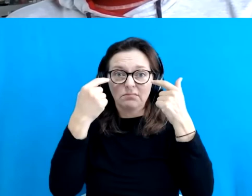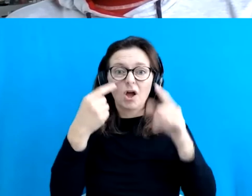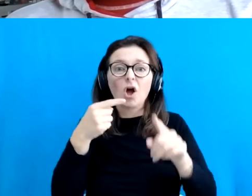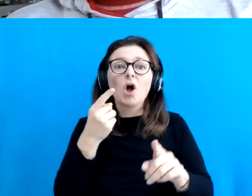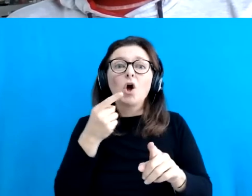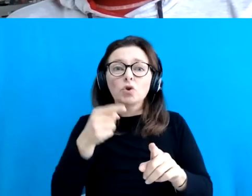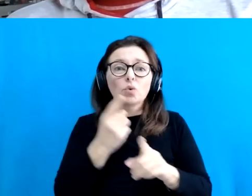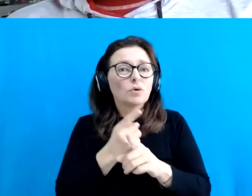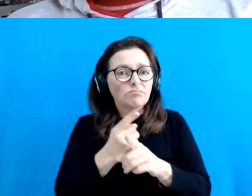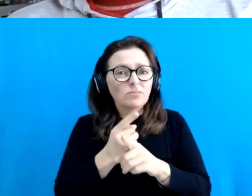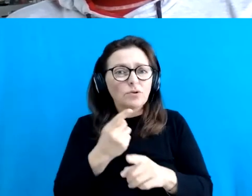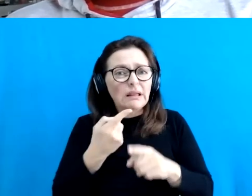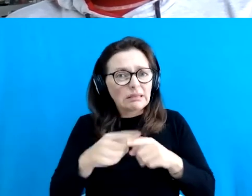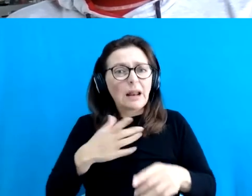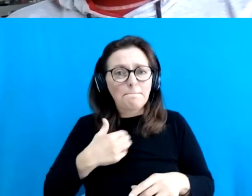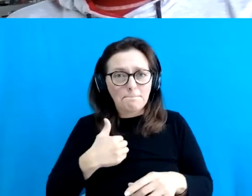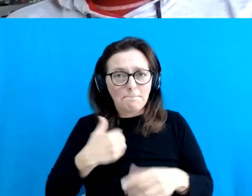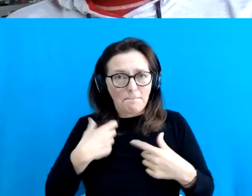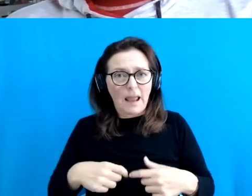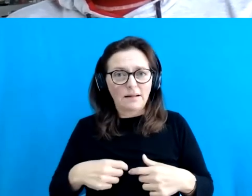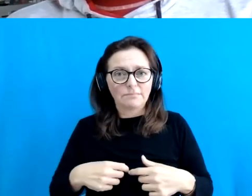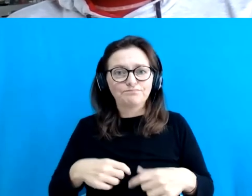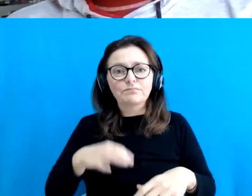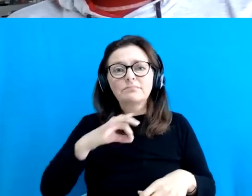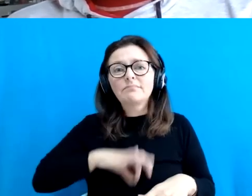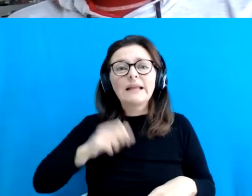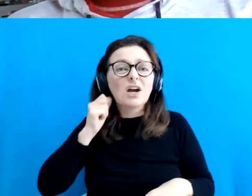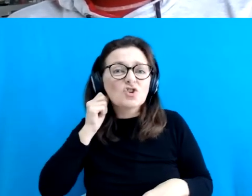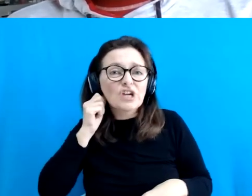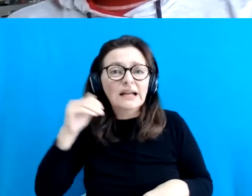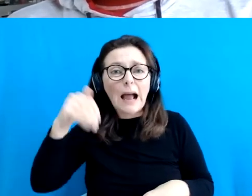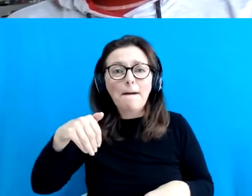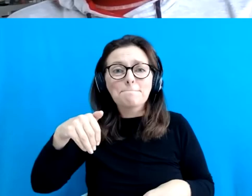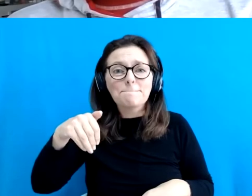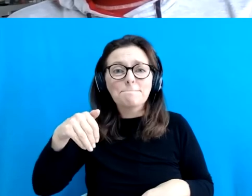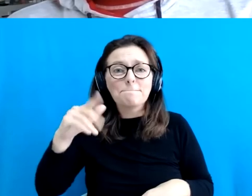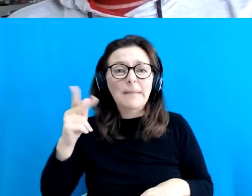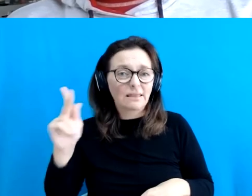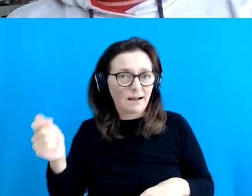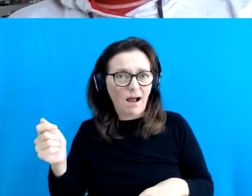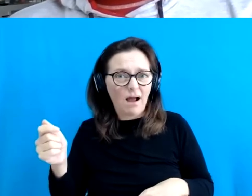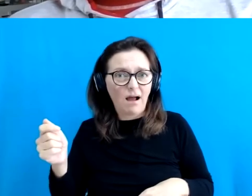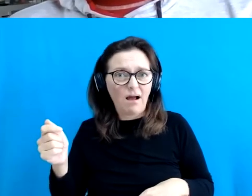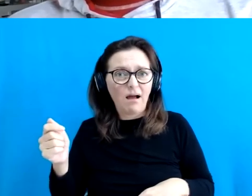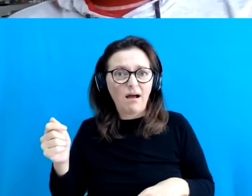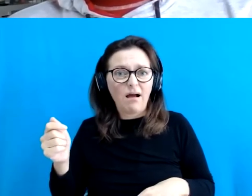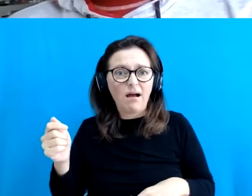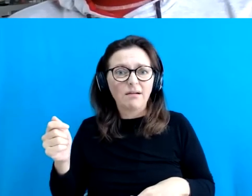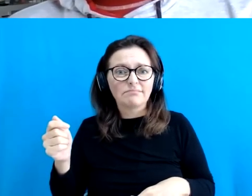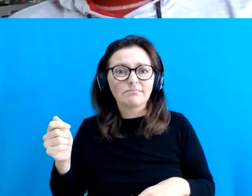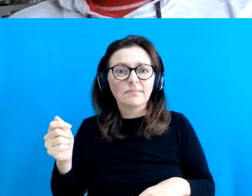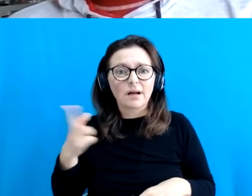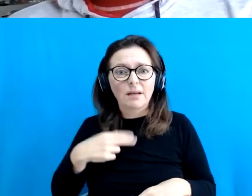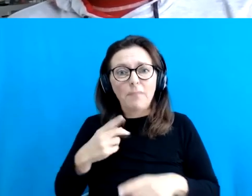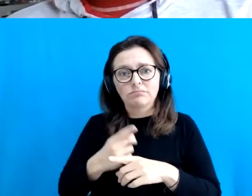hčerko Metko, ki sem jo imel odprej in potem v tem iskanju samega sebe, na ulici praktično prepoznal